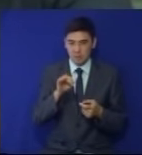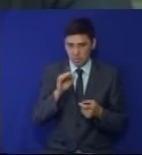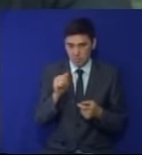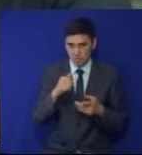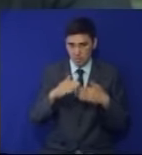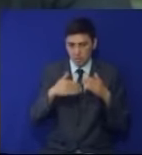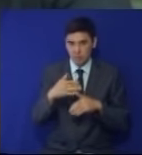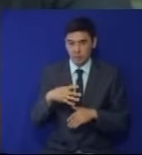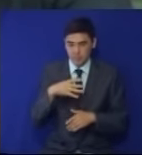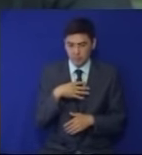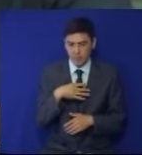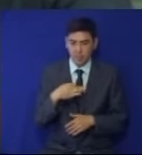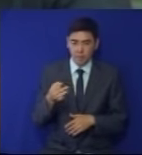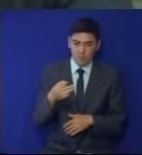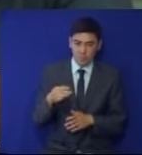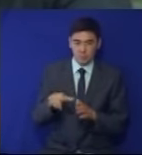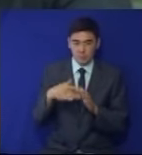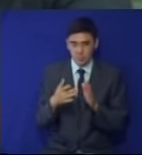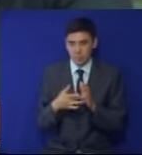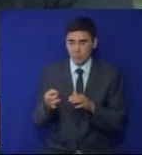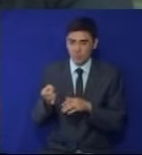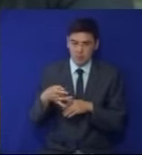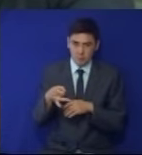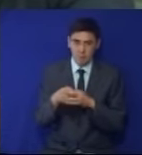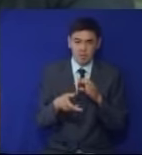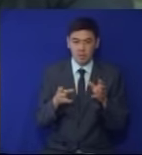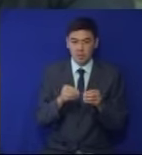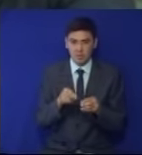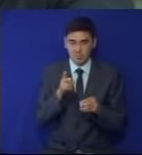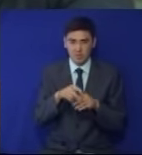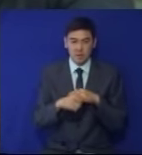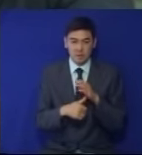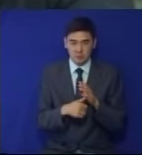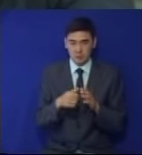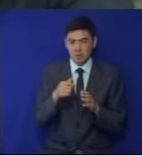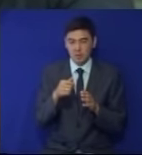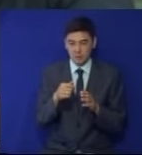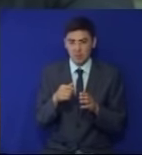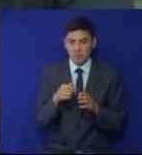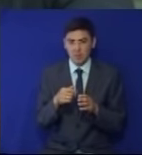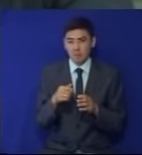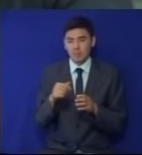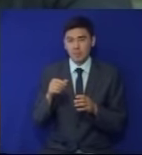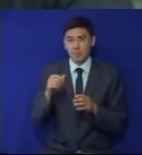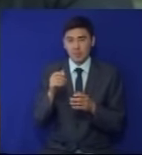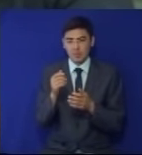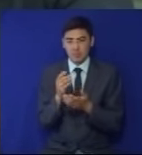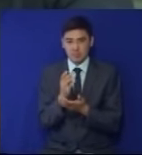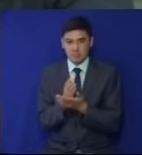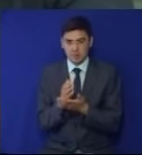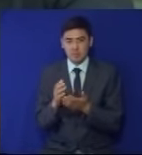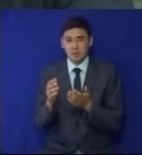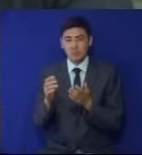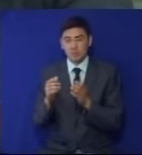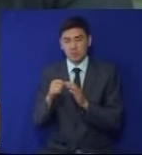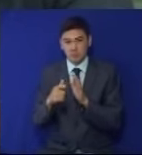қарқынды болды. Облыстағы қалалар мен аудандардың арасында шаһарымыз 2016 жылы 10-ші орын алса, былтыр 7-ші орынға табан тіреді. Ал